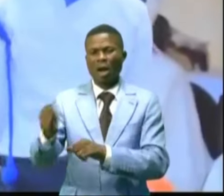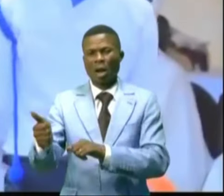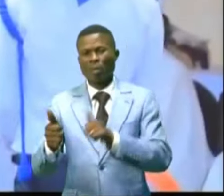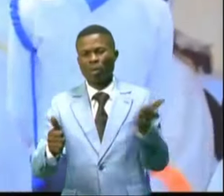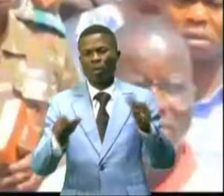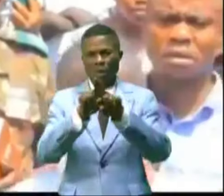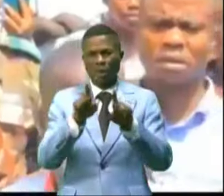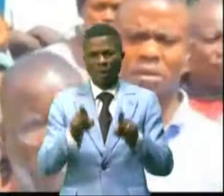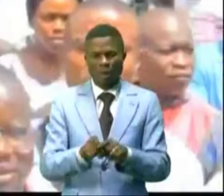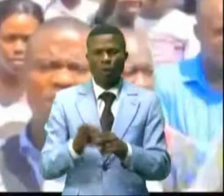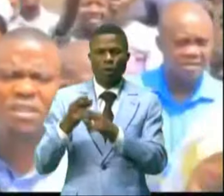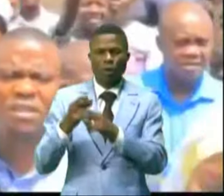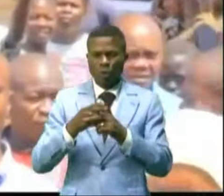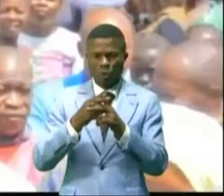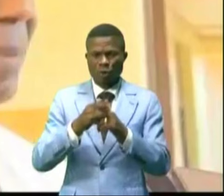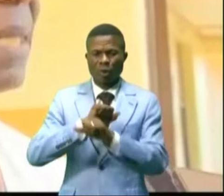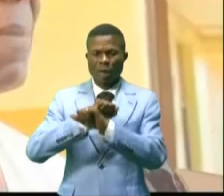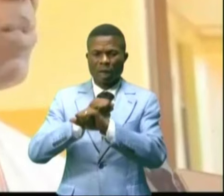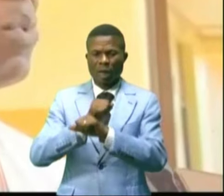le veulent les saintes